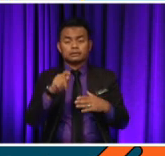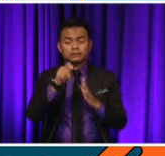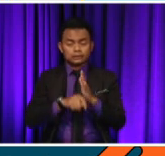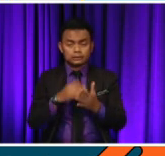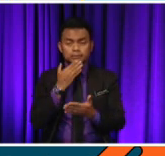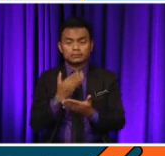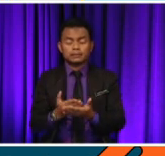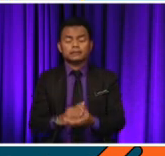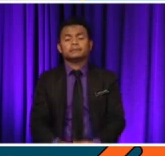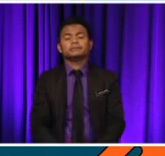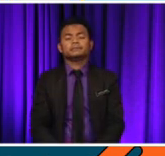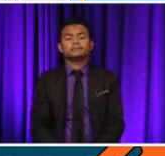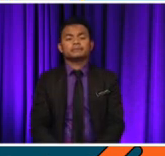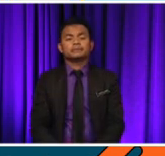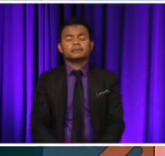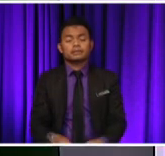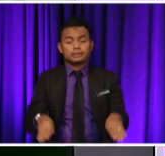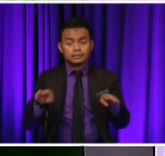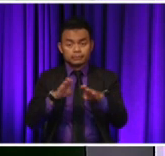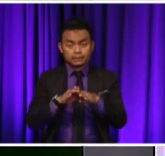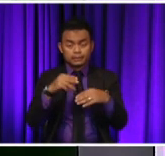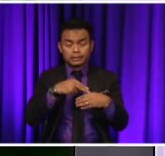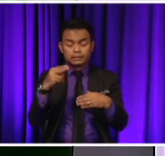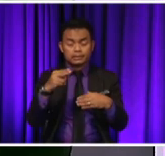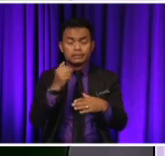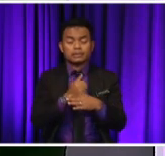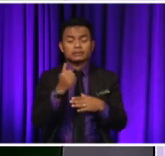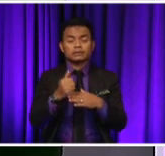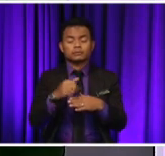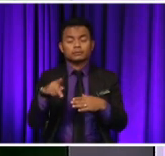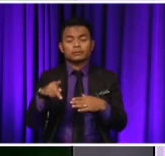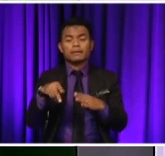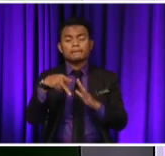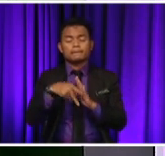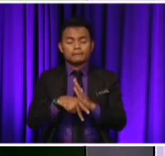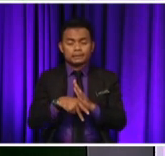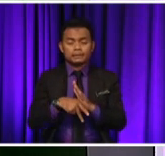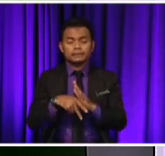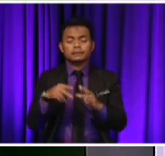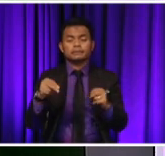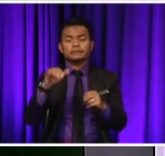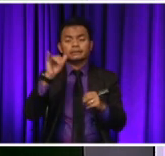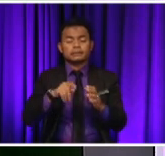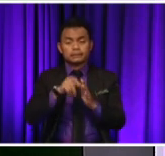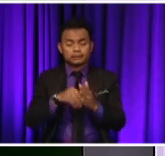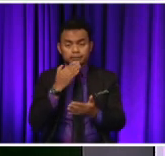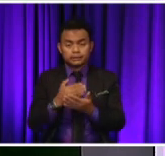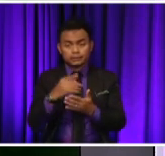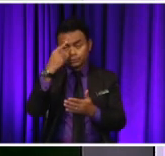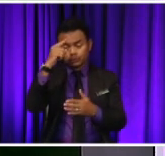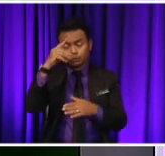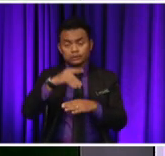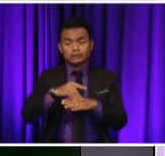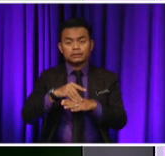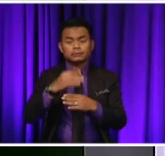adalah mungkin sebagai hasil produk ataupun primatan yang terbaik untuk diberikan kepada